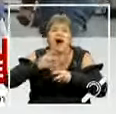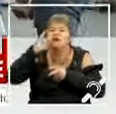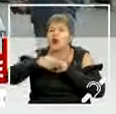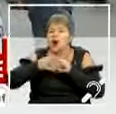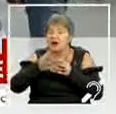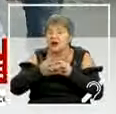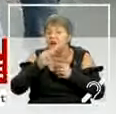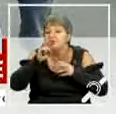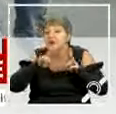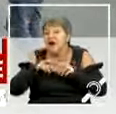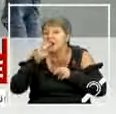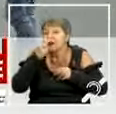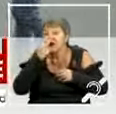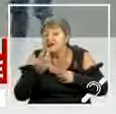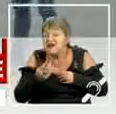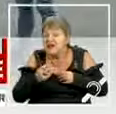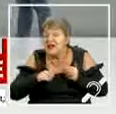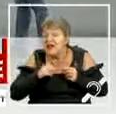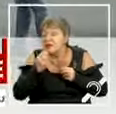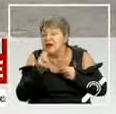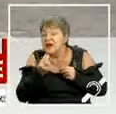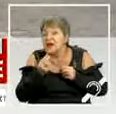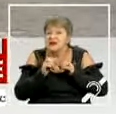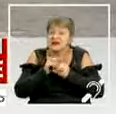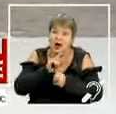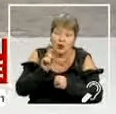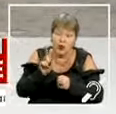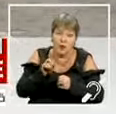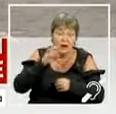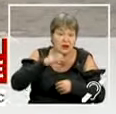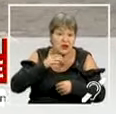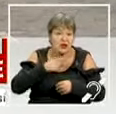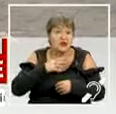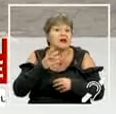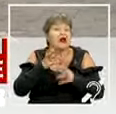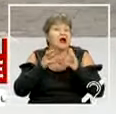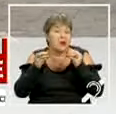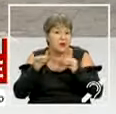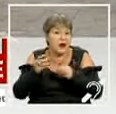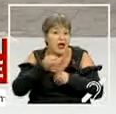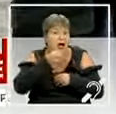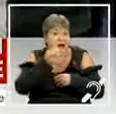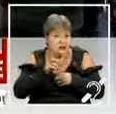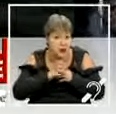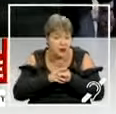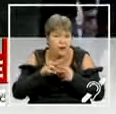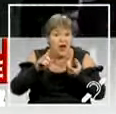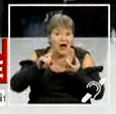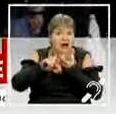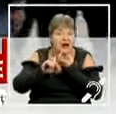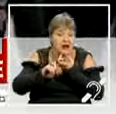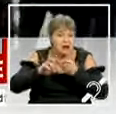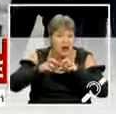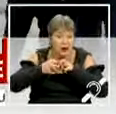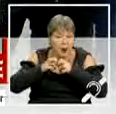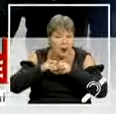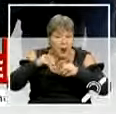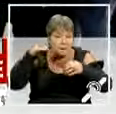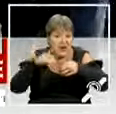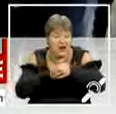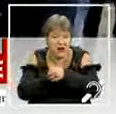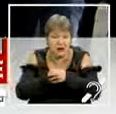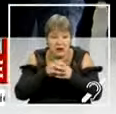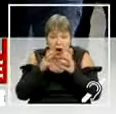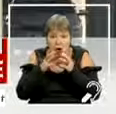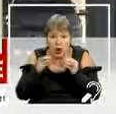ce măsură va fi ea și eficientă. Pentru că președintele Klaus Iohannis a anunțat că în privința problemei migrației, România